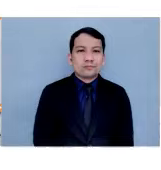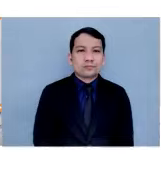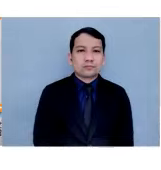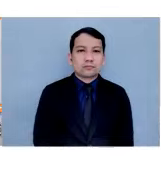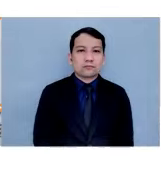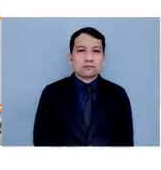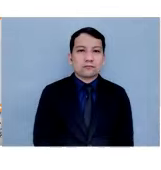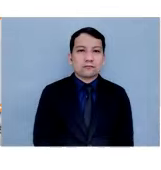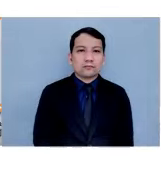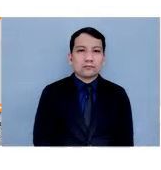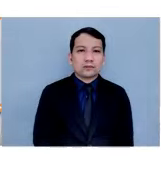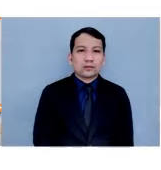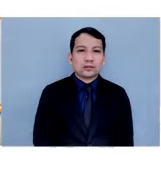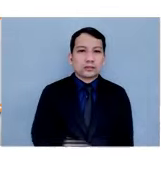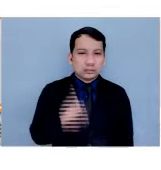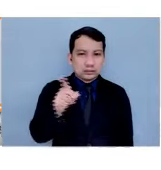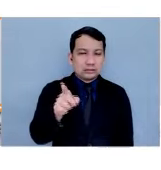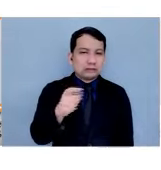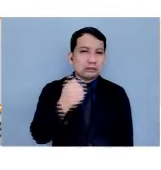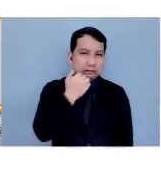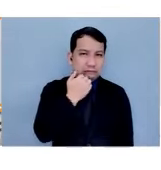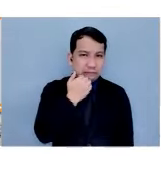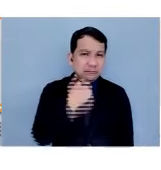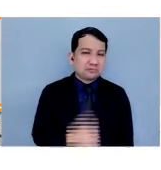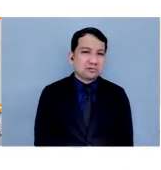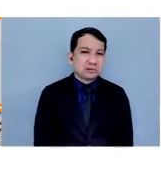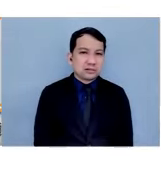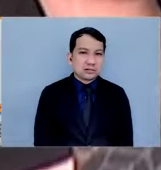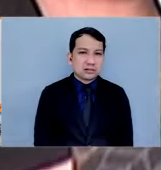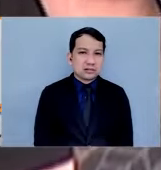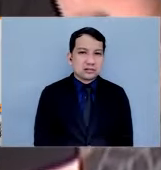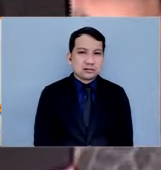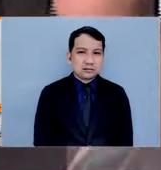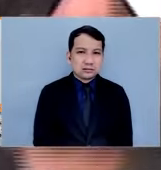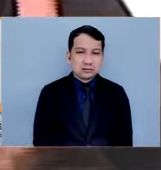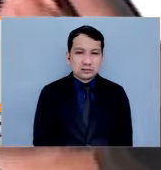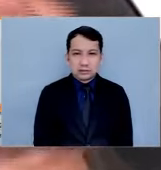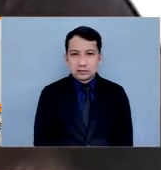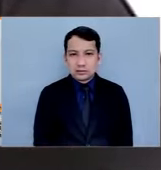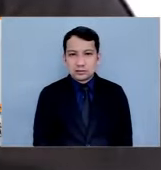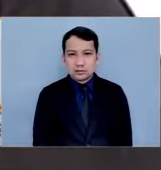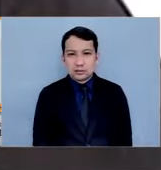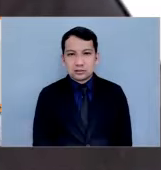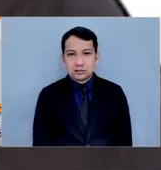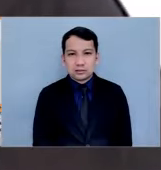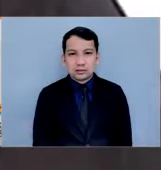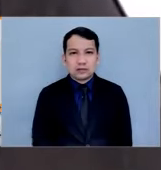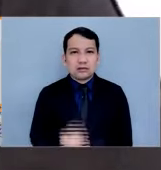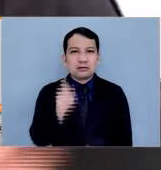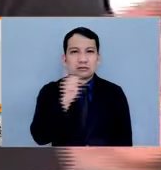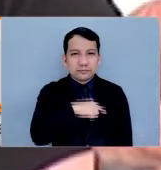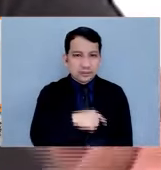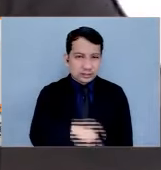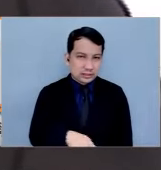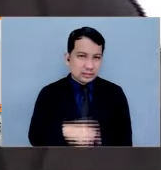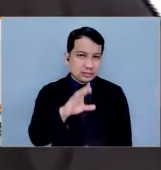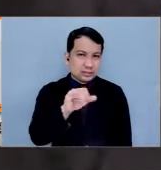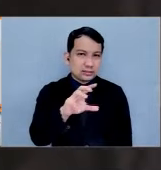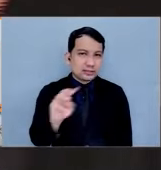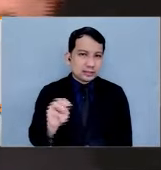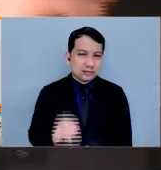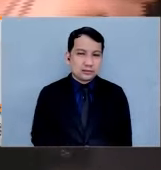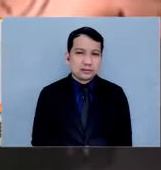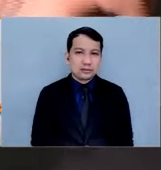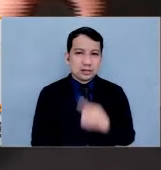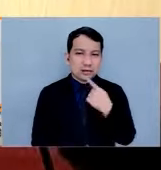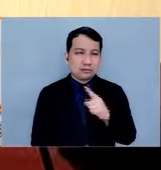Diha kasayop. Diha kasayop. Scam! Tawag, anak! Wala pang pahayag ang